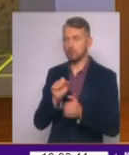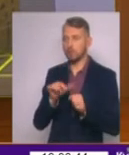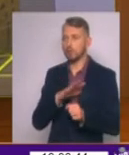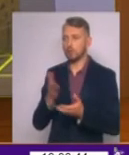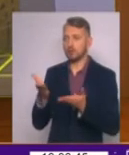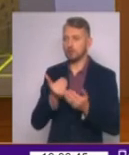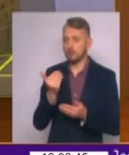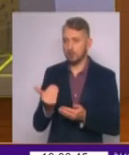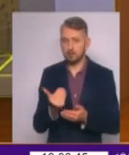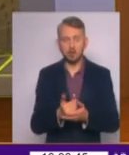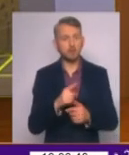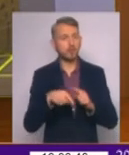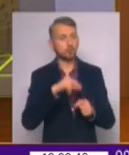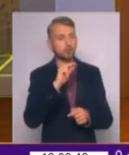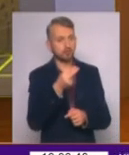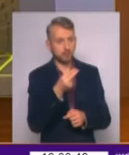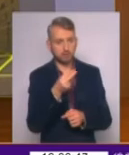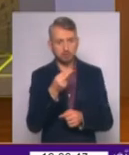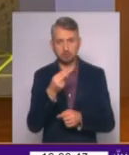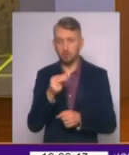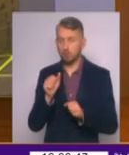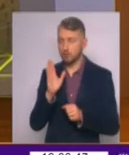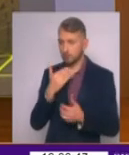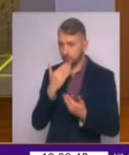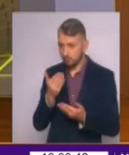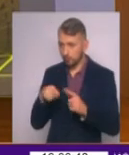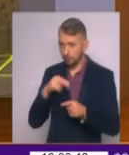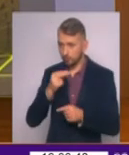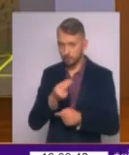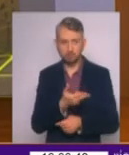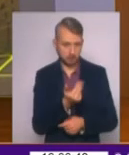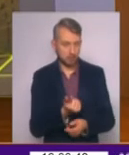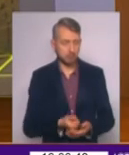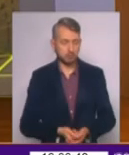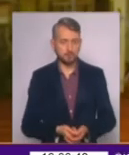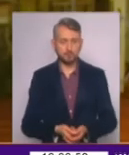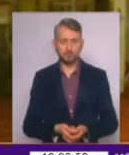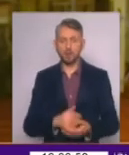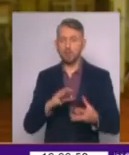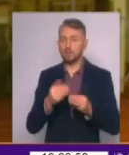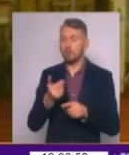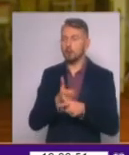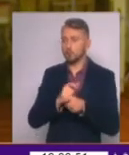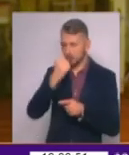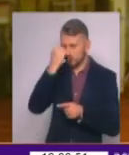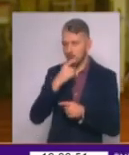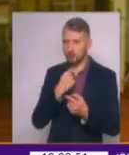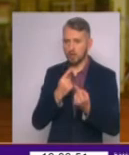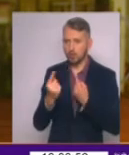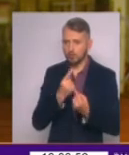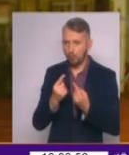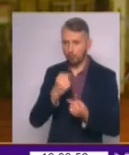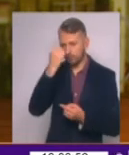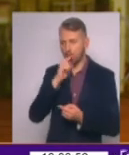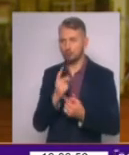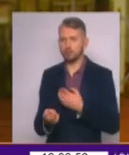зараз? Наступний четвер. Можна буде до вас звертатися в наступний четвер. Отже, вам дуже дякую за розмову. Надзвичайно вдячна, що ви сьогодні